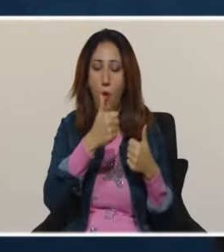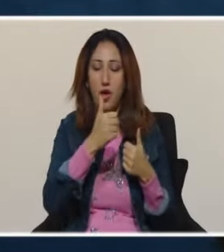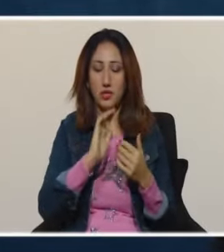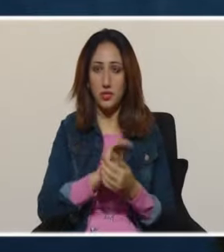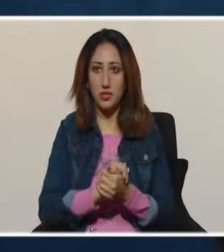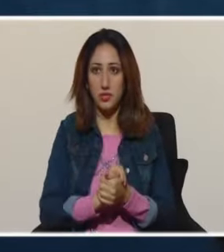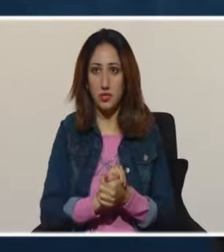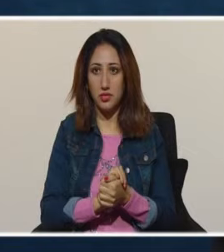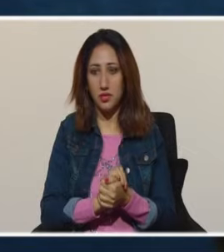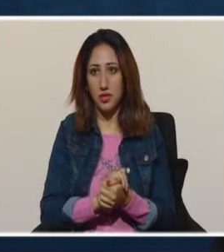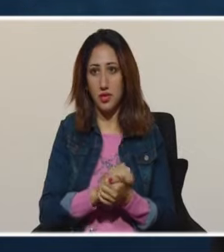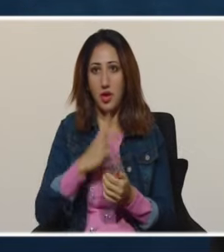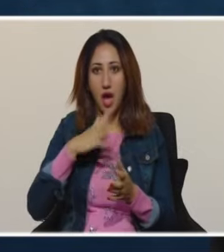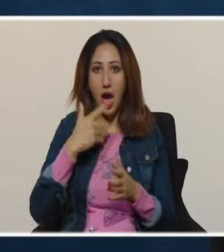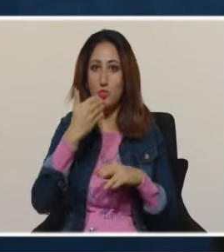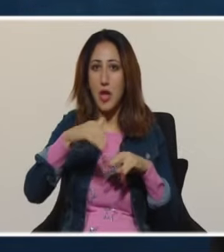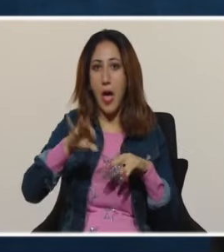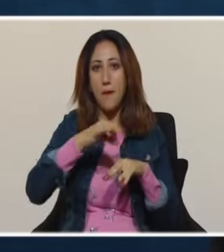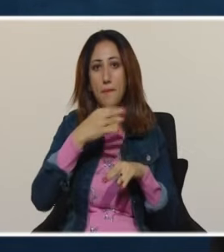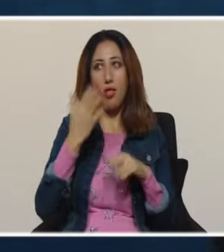انا بتمنى ان هو يعمل